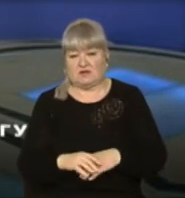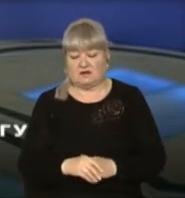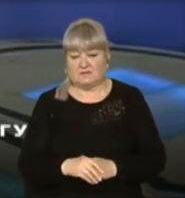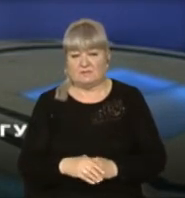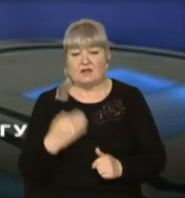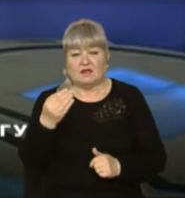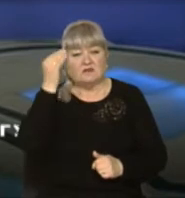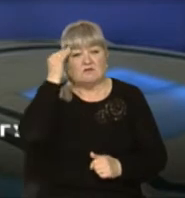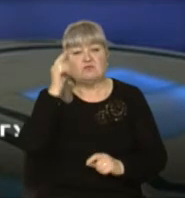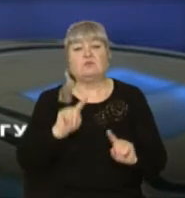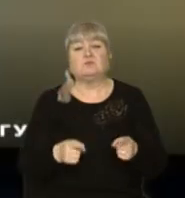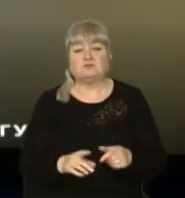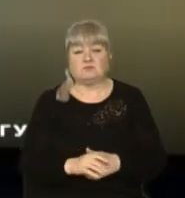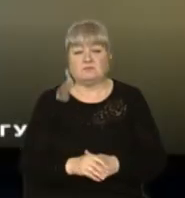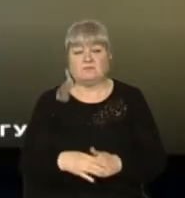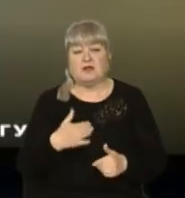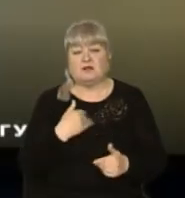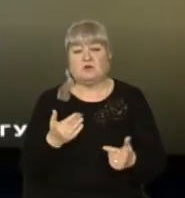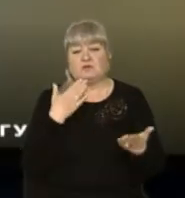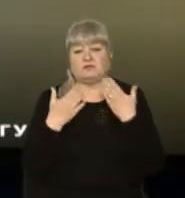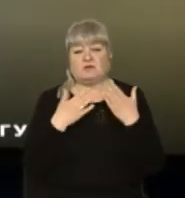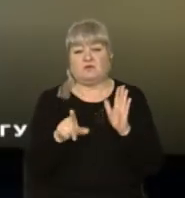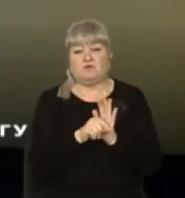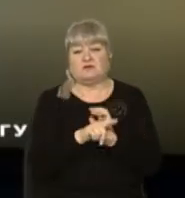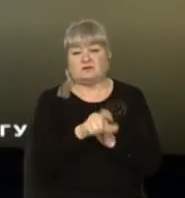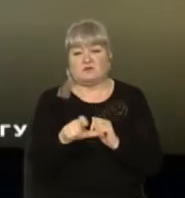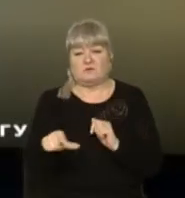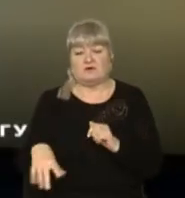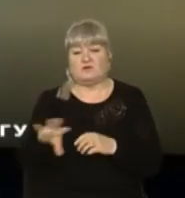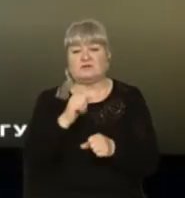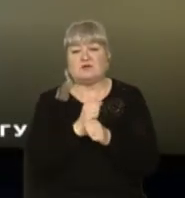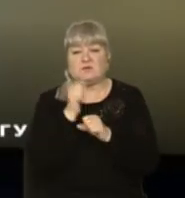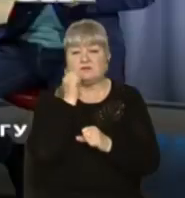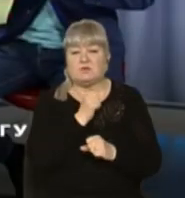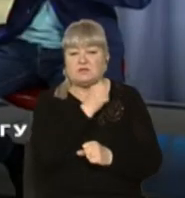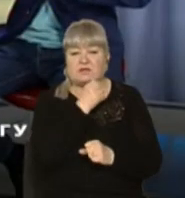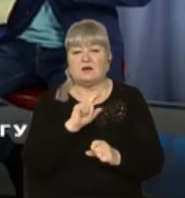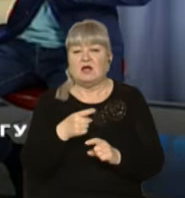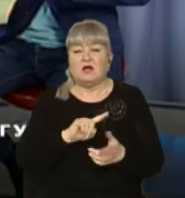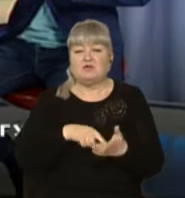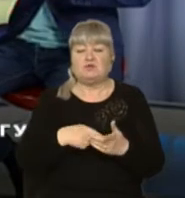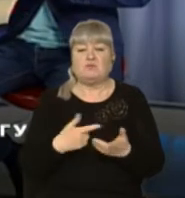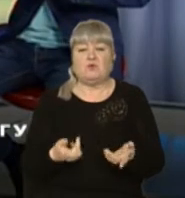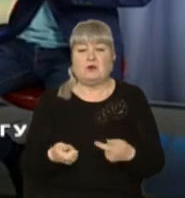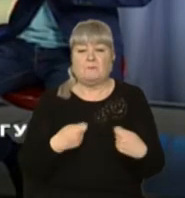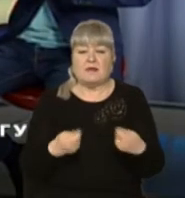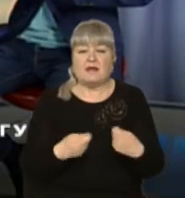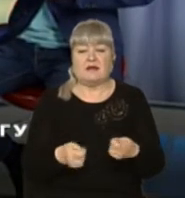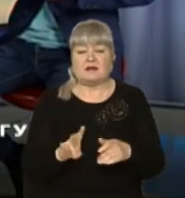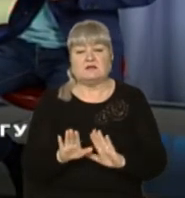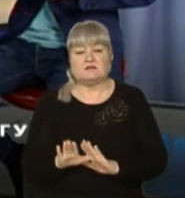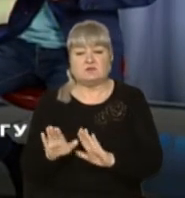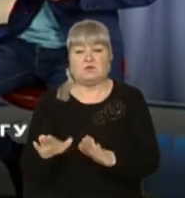На вашу думку, чому? Не хочу спілкуватися з громадою, тому що все робиться потаємно. А чому ані мер, ані заступник не йде на діалог